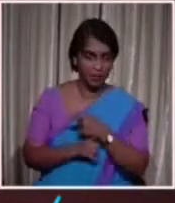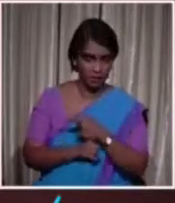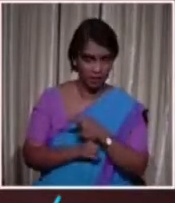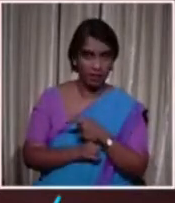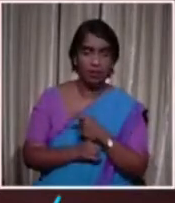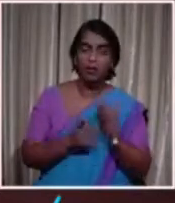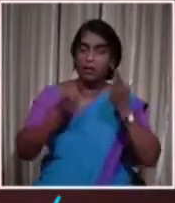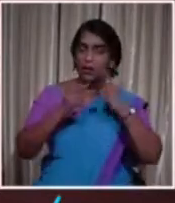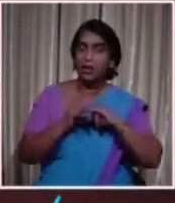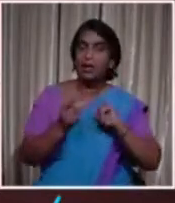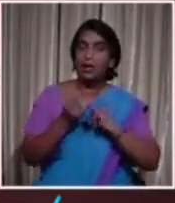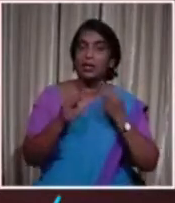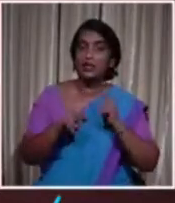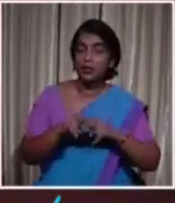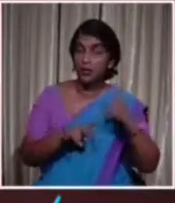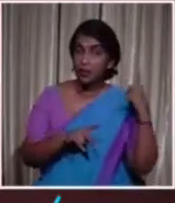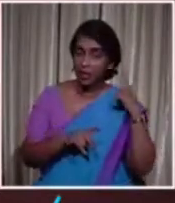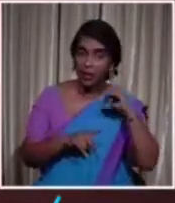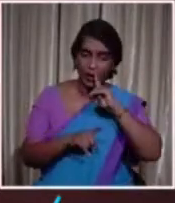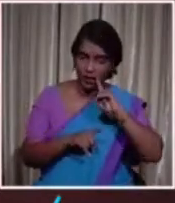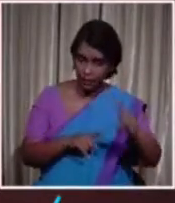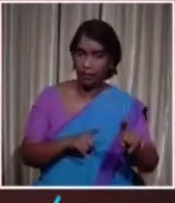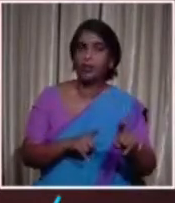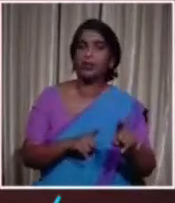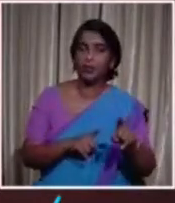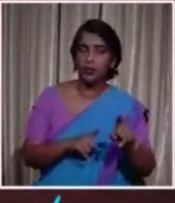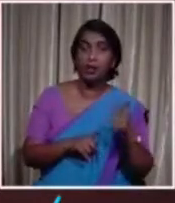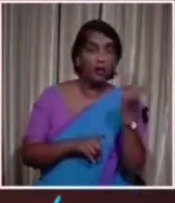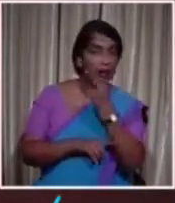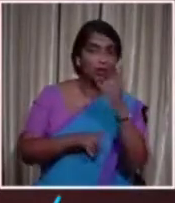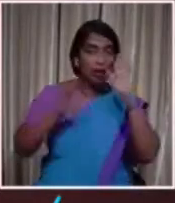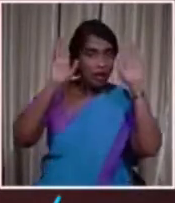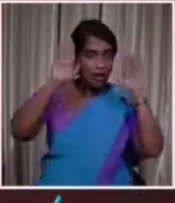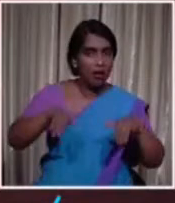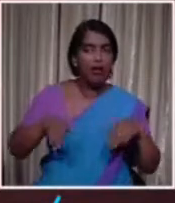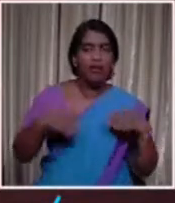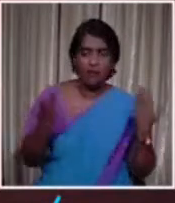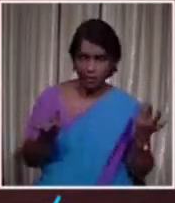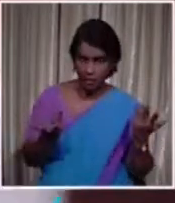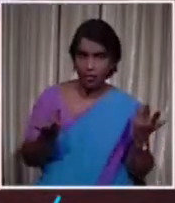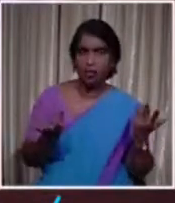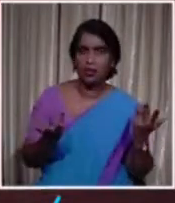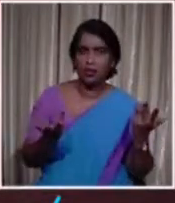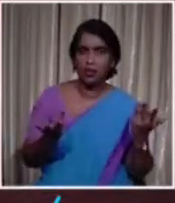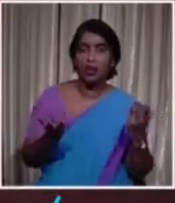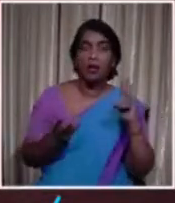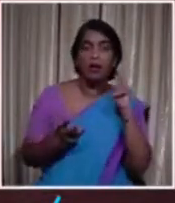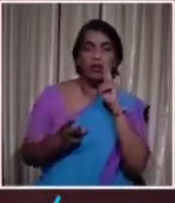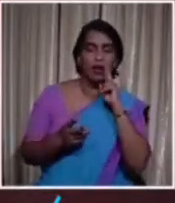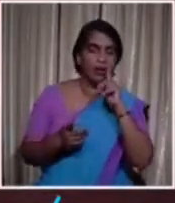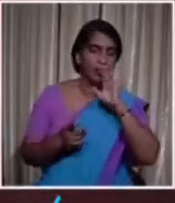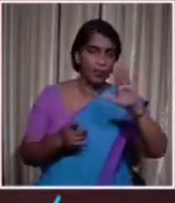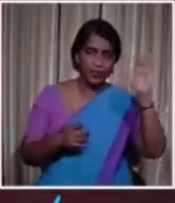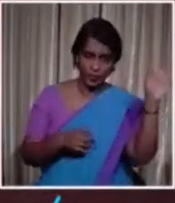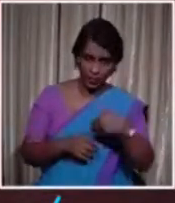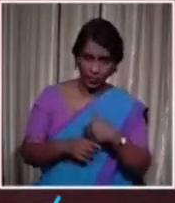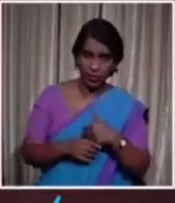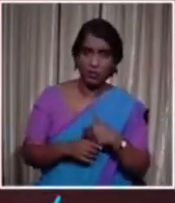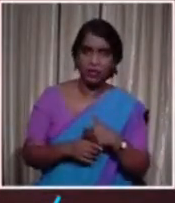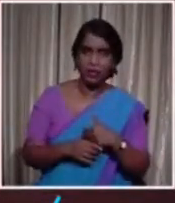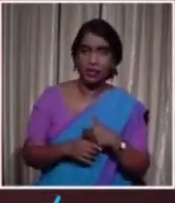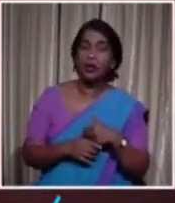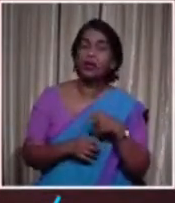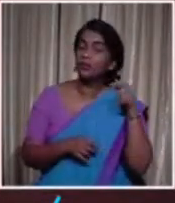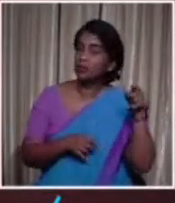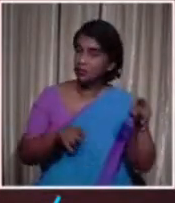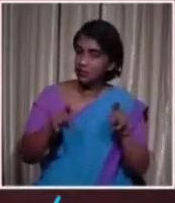ඊට පස්සේ සරත් ෆොන්සේකා මහත්තයාත් කිව්වා. ඒ දෙන්නම ආපු නැති තැන තමයි රනිල් වික්‍රමසිංහ මහත්තයා එන්නේ කියන්නේ. ඒ